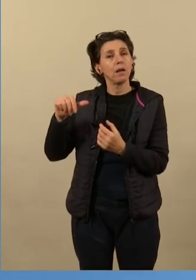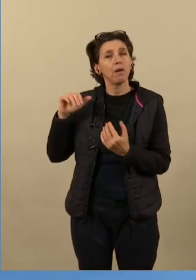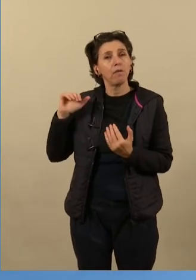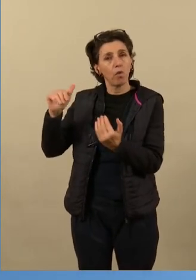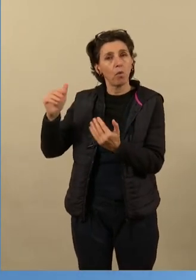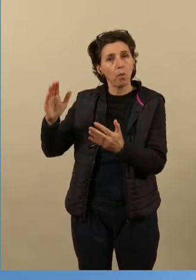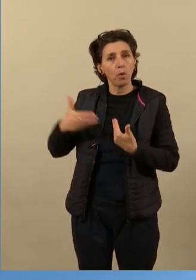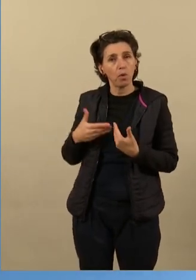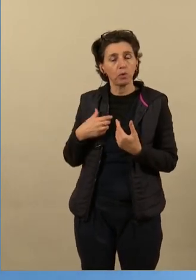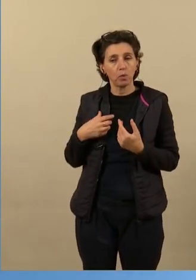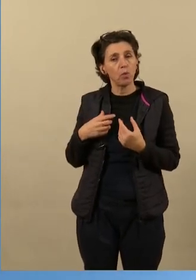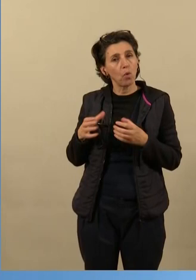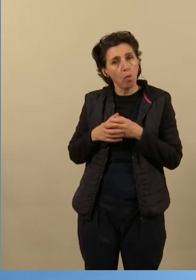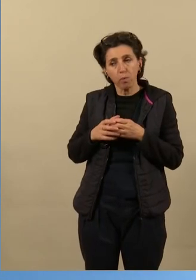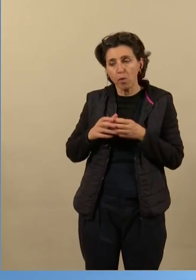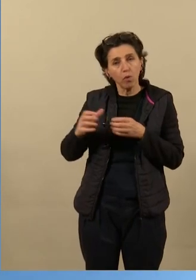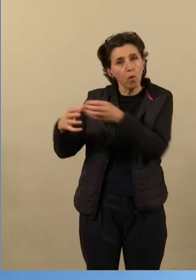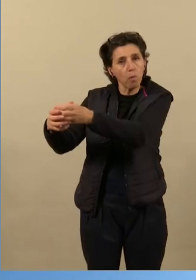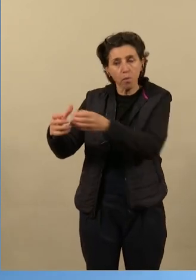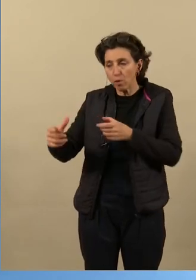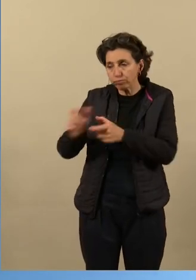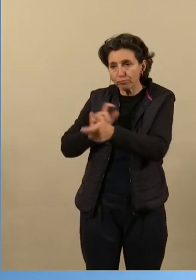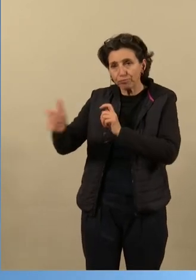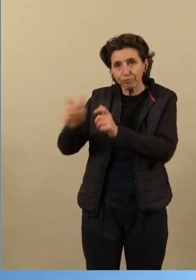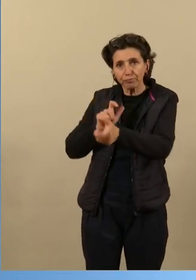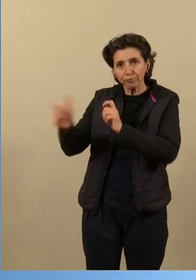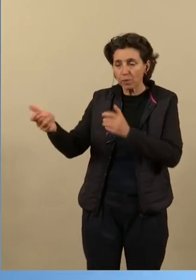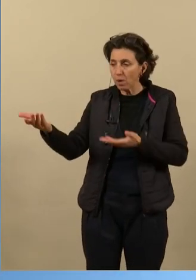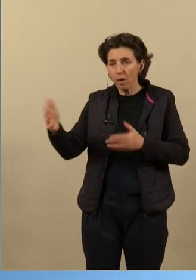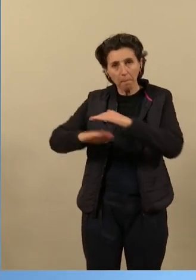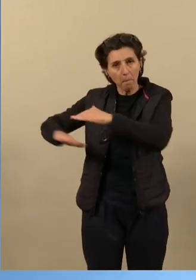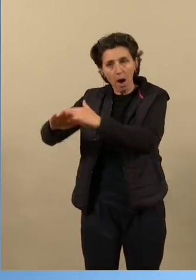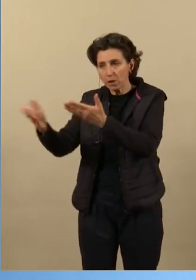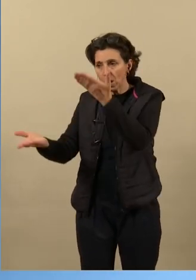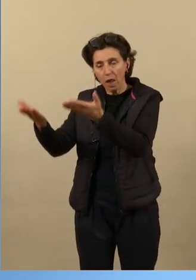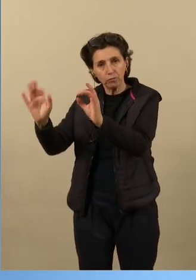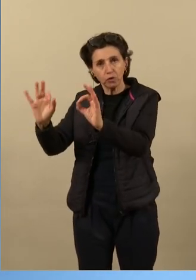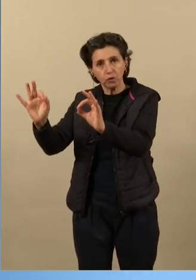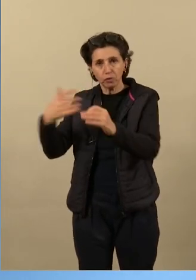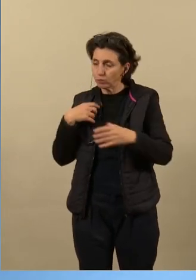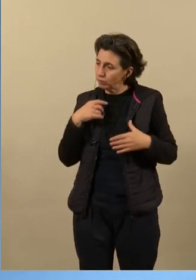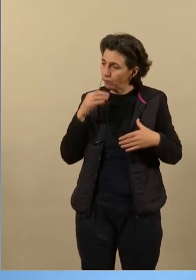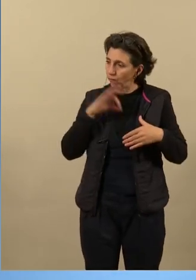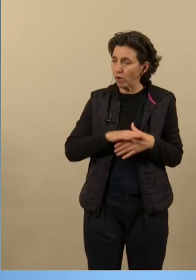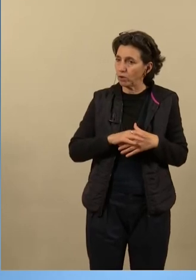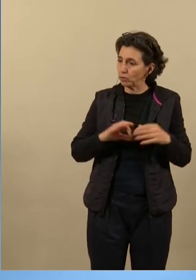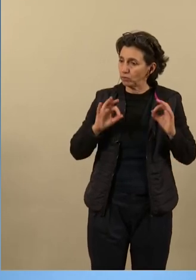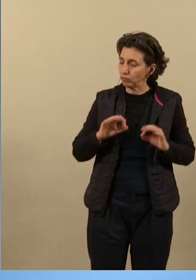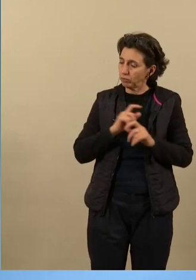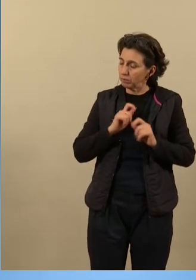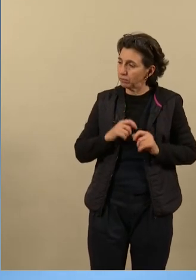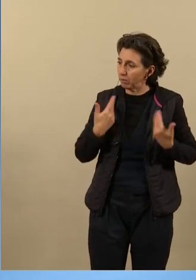nos nos deux groupes nous l'avons trouvé effectivement la base était tout à fait équilibrée donc nous voterons avec responsabilité ce vux et